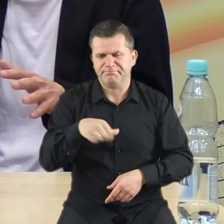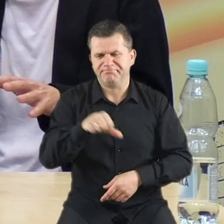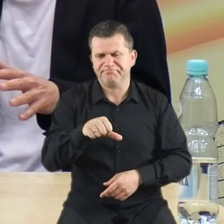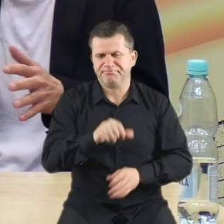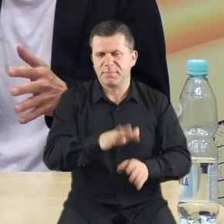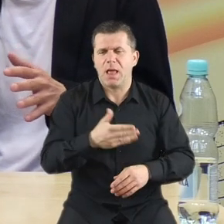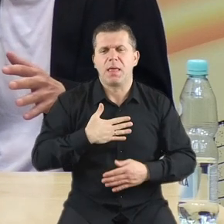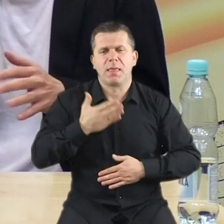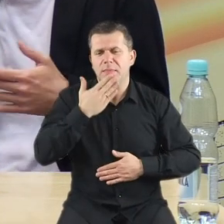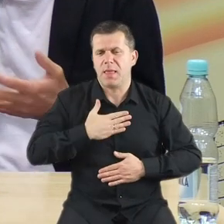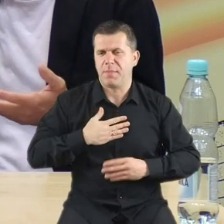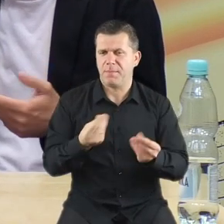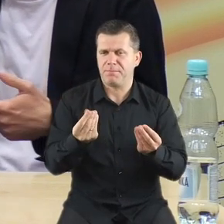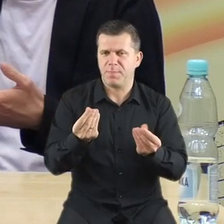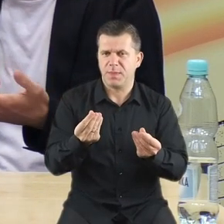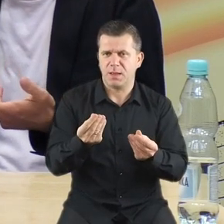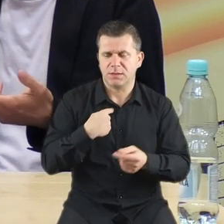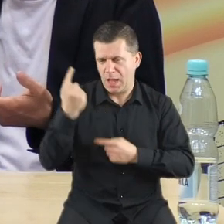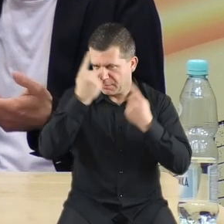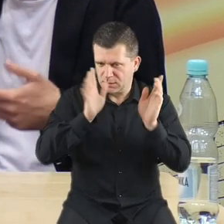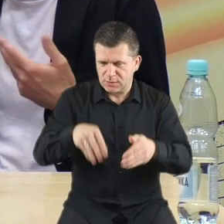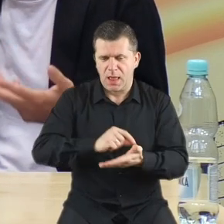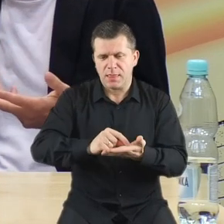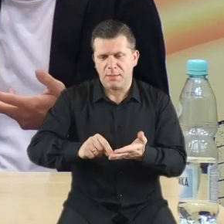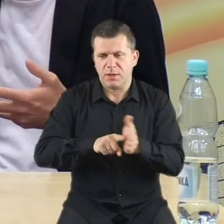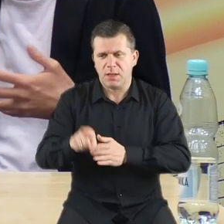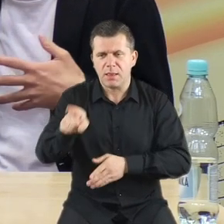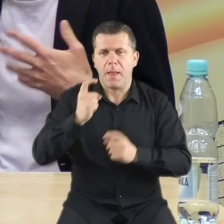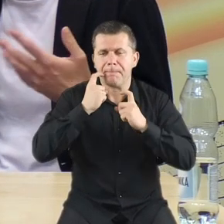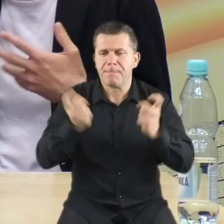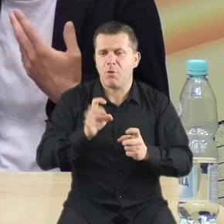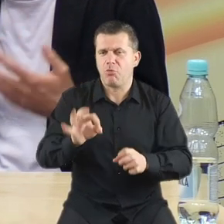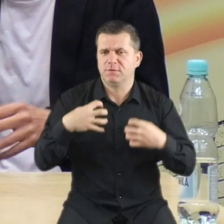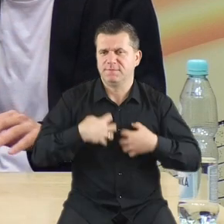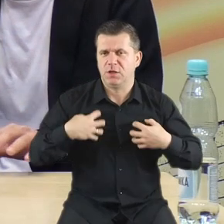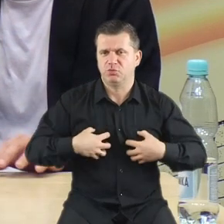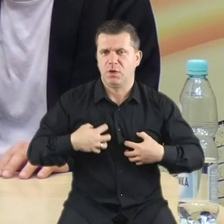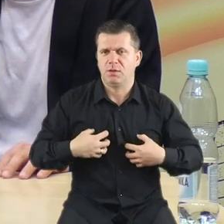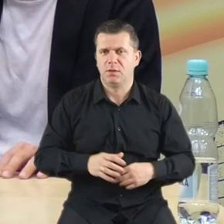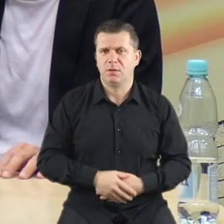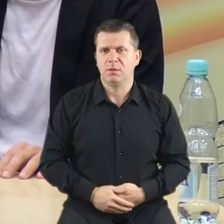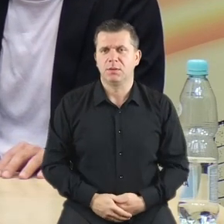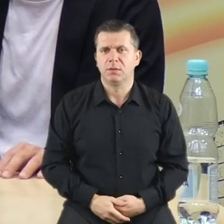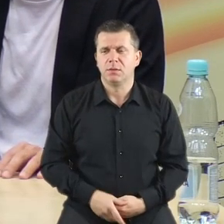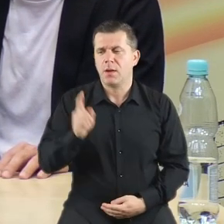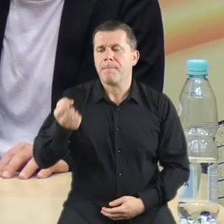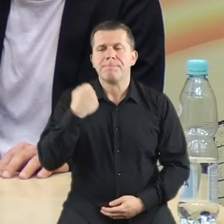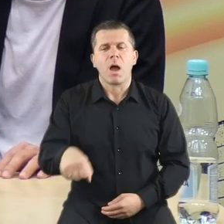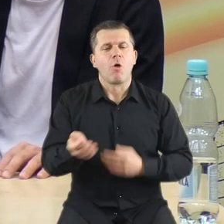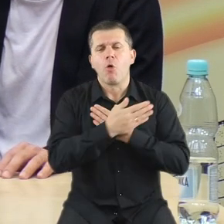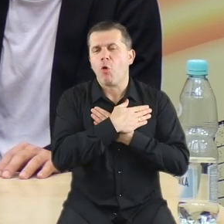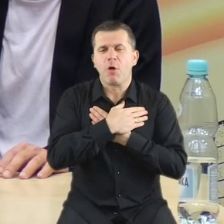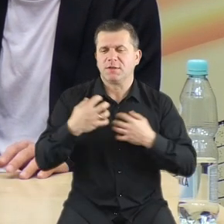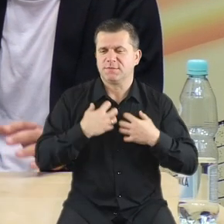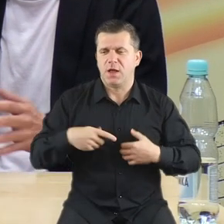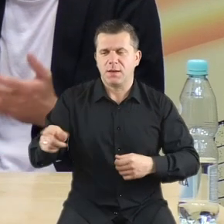pieniędzy. No. Pomyślałem, że napiszę dla niej bajki właśnie o zwierzętach, bo ona bardzo, bardzo kocha zwierzęta i to była jej największa pasja. Do